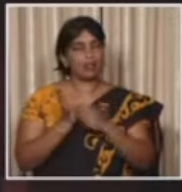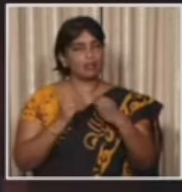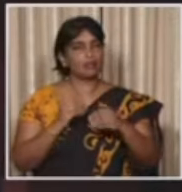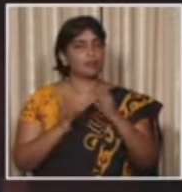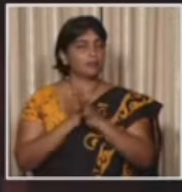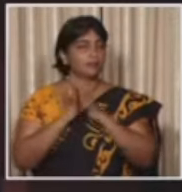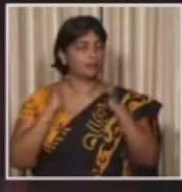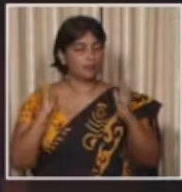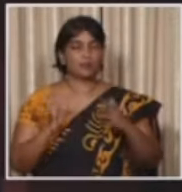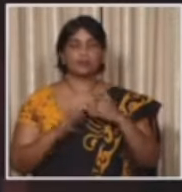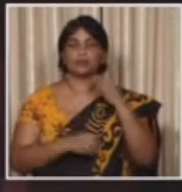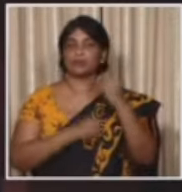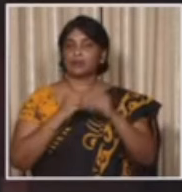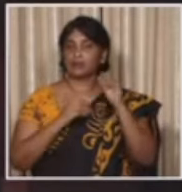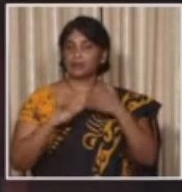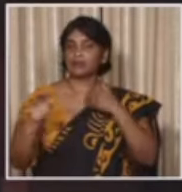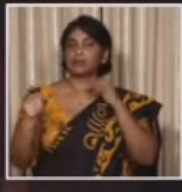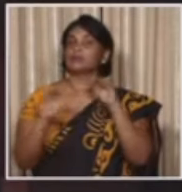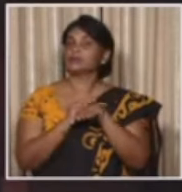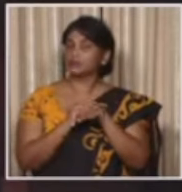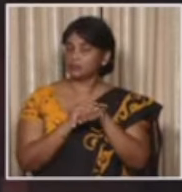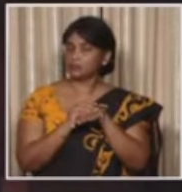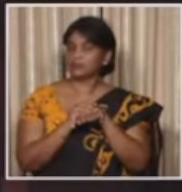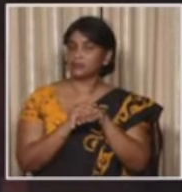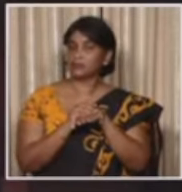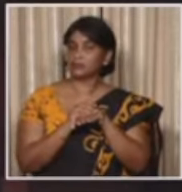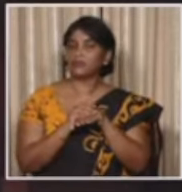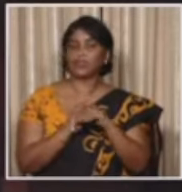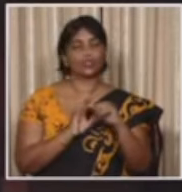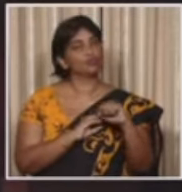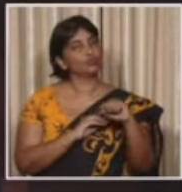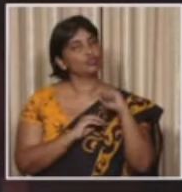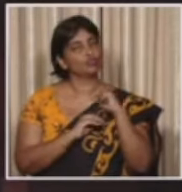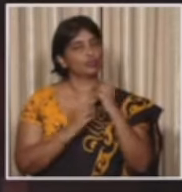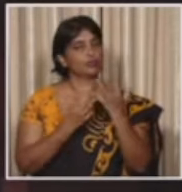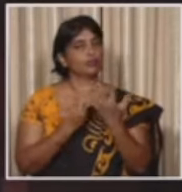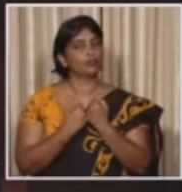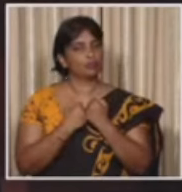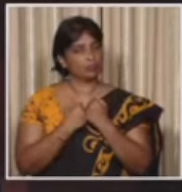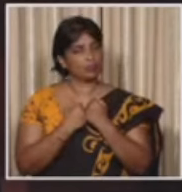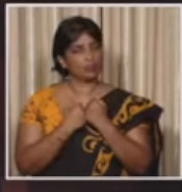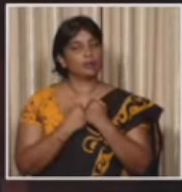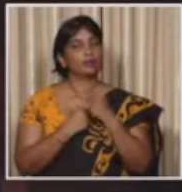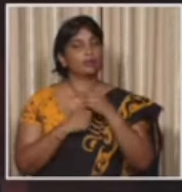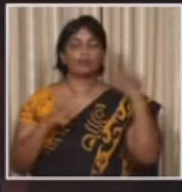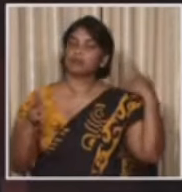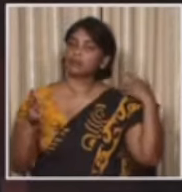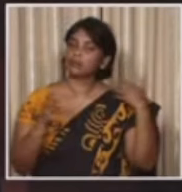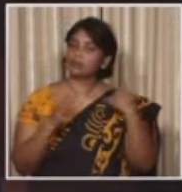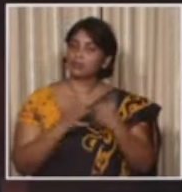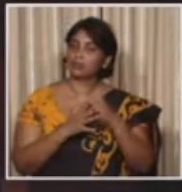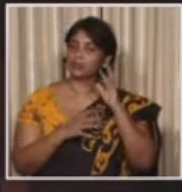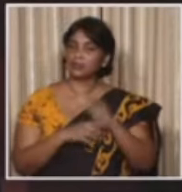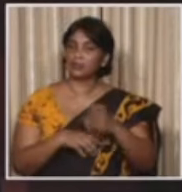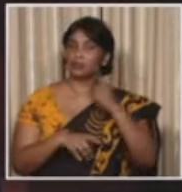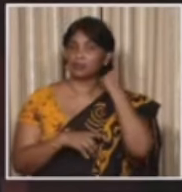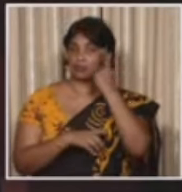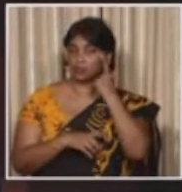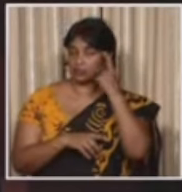පරිමාණයේ කර්මාන්ත කරුවන් වෙනුවෙන් පෙනී සිටින්නට ඒ ශක්තිය ලැබුණා. ඉතිහාසයේ පුරාවටම